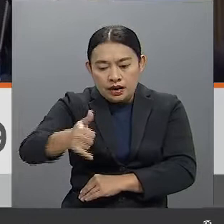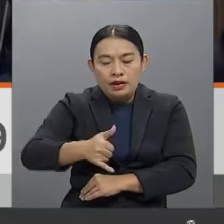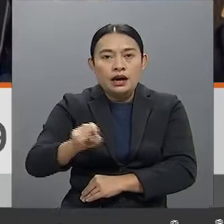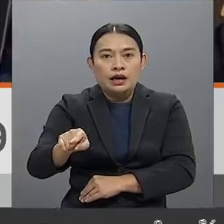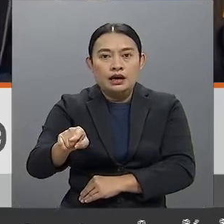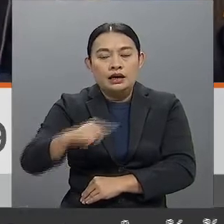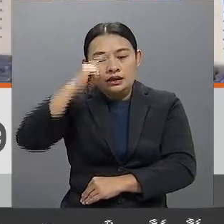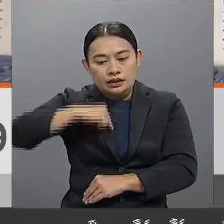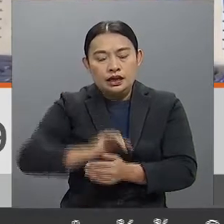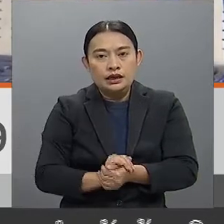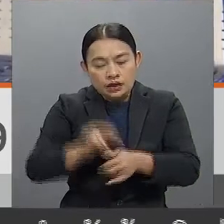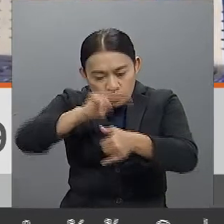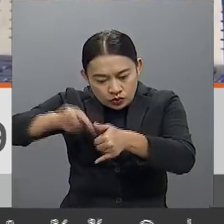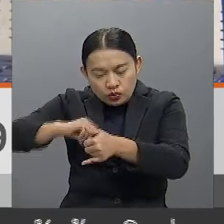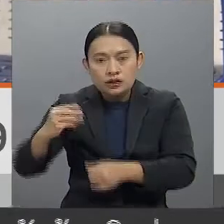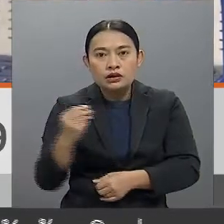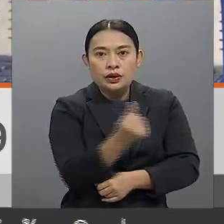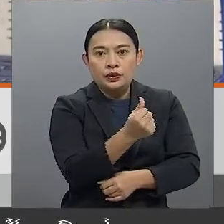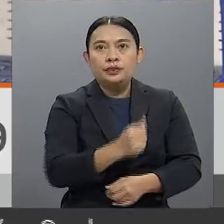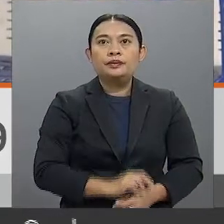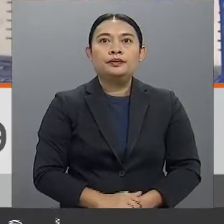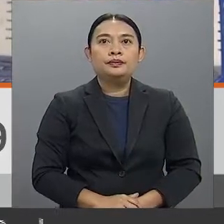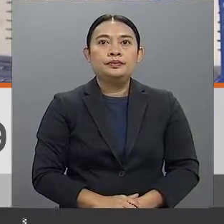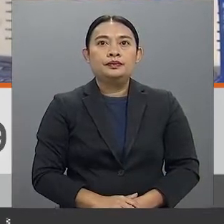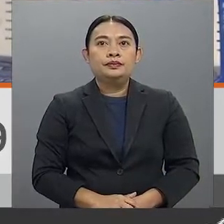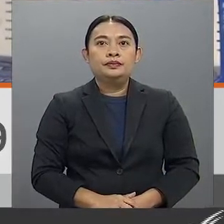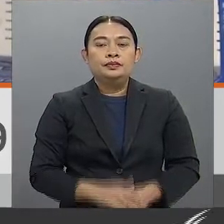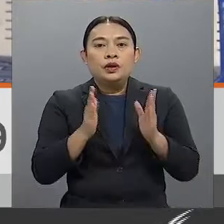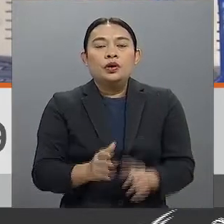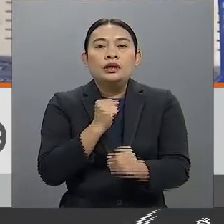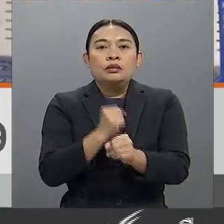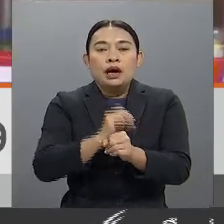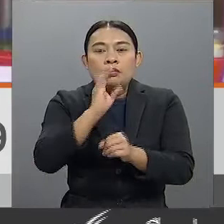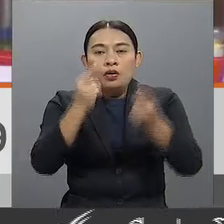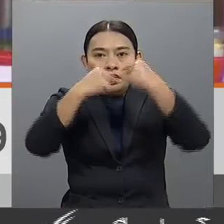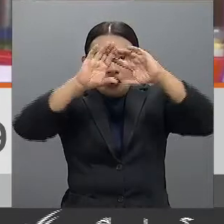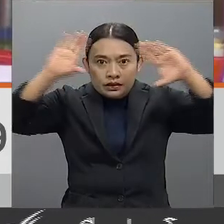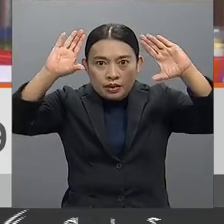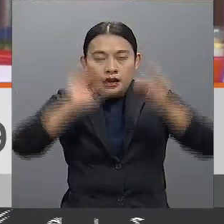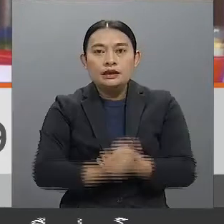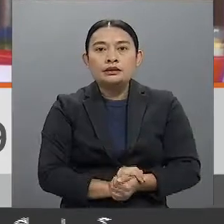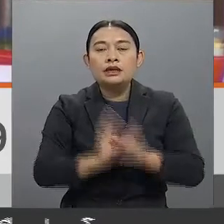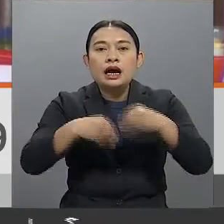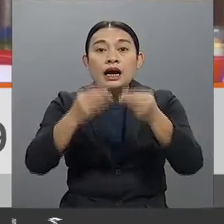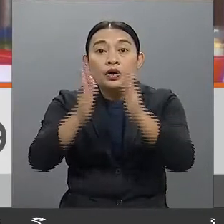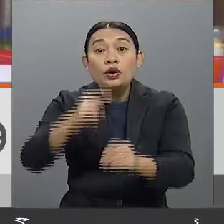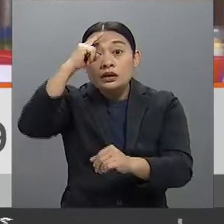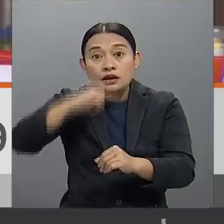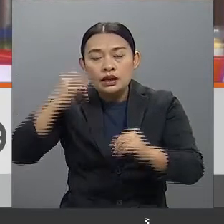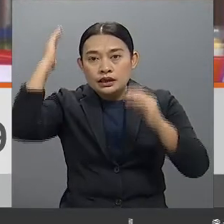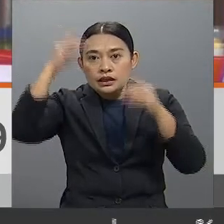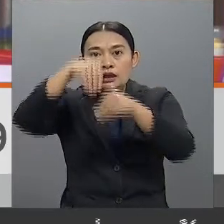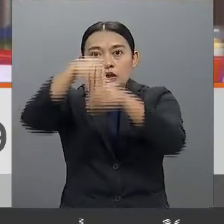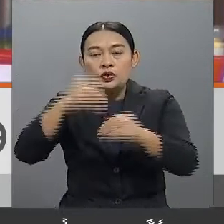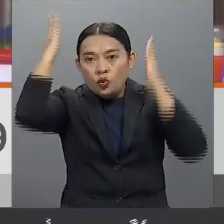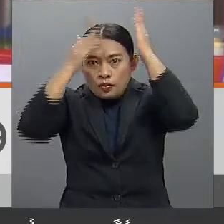ทำได้ Jewdalew และละอกิ่มมากขึ้นจ้อที้บอกวานับตงแต่รัฏบาลอนิยาตให้คนไย ในมาเลเซีเดินทางกับประเทศช่งเดินเมษาย